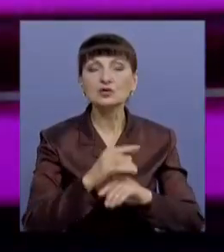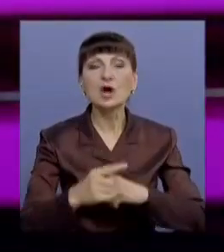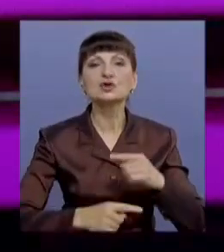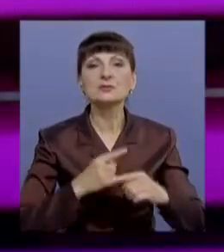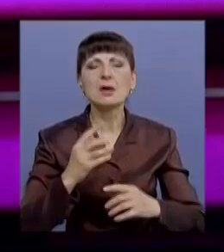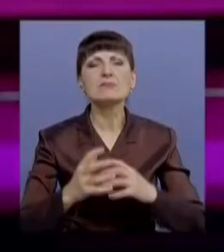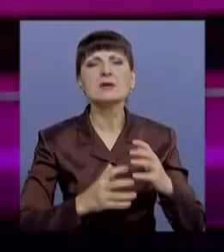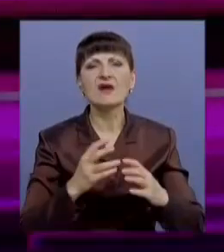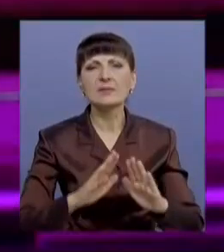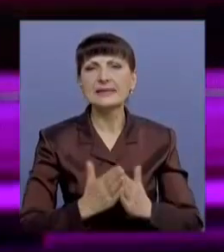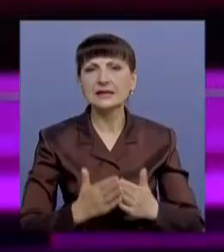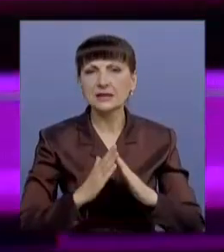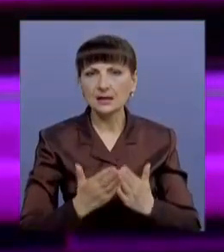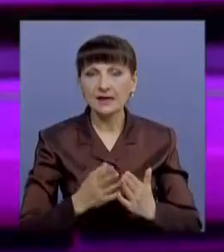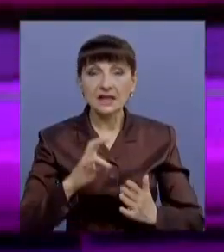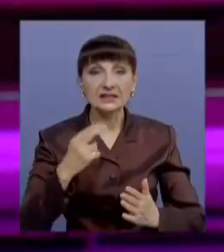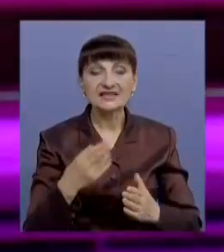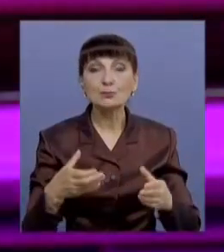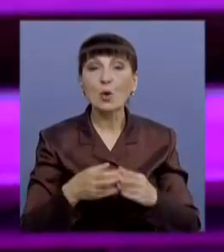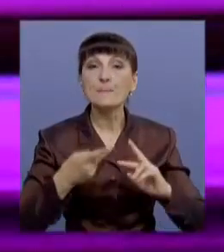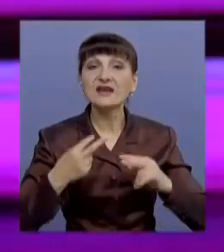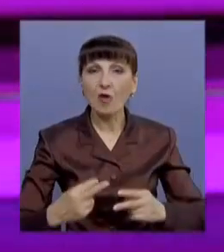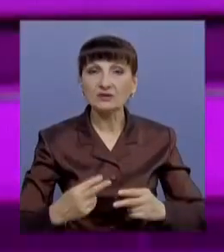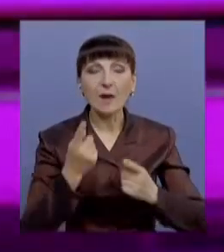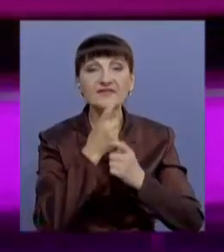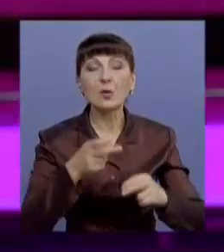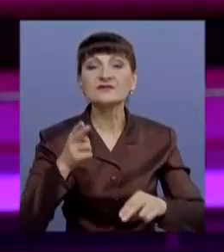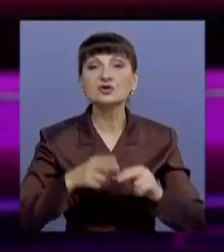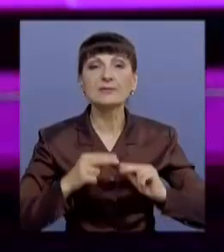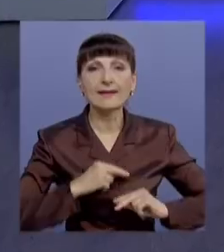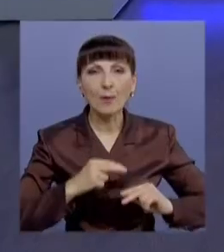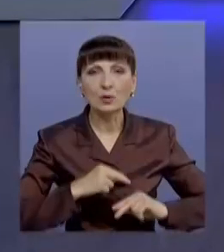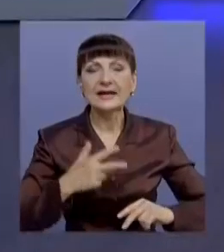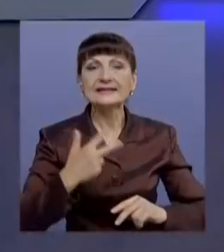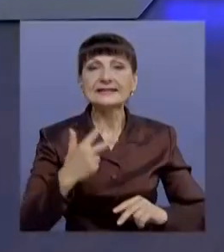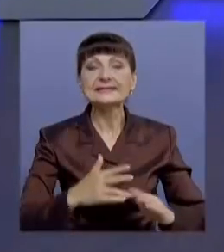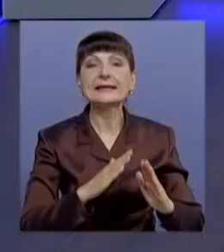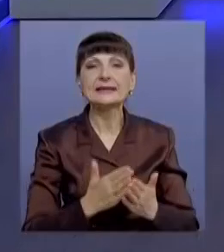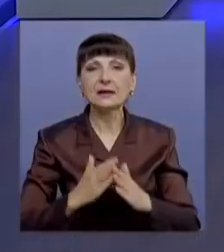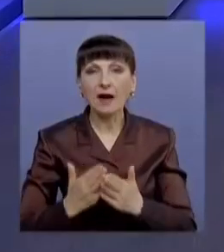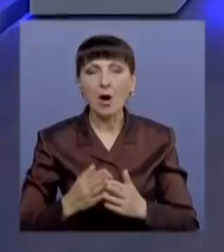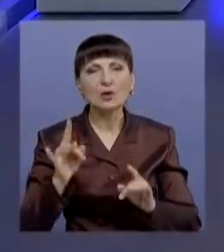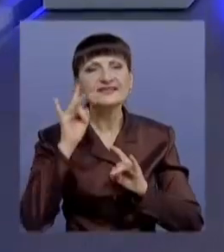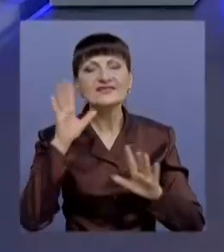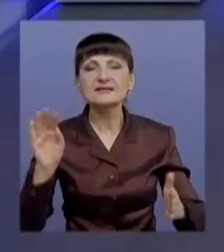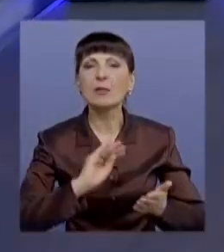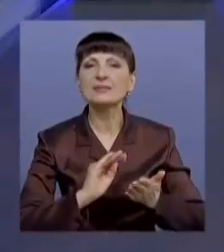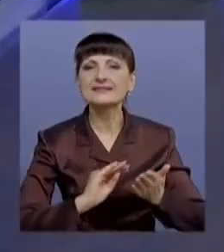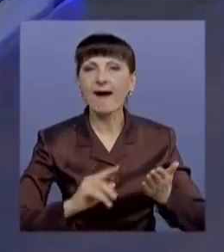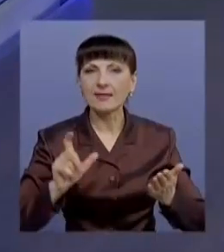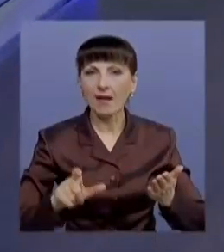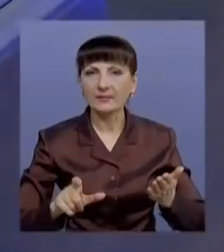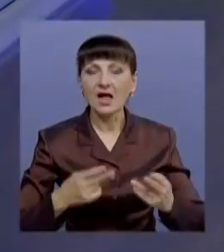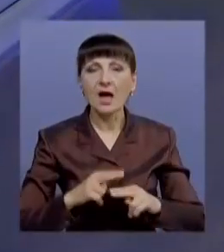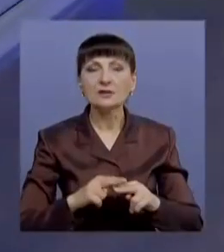очередными мировыми бестселлерами. В Национальном бюро переводов объявили о завершении работы над 30 книгами от известных писателей. Это